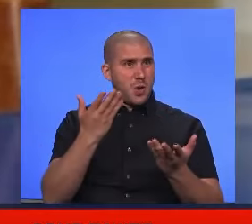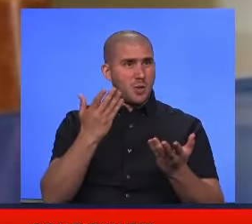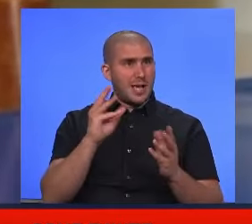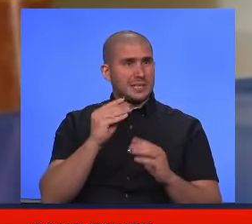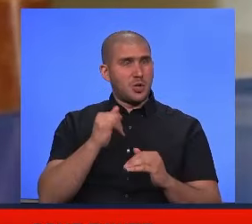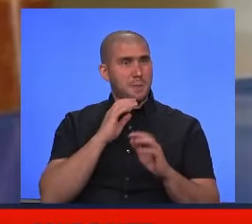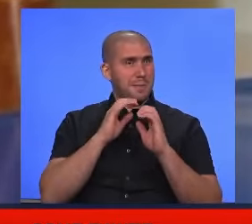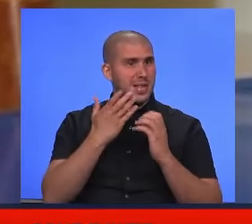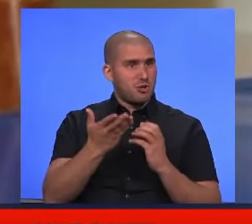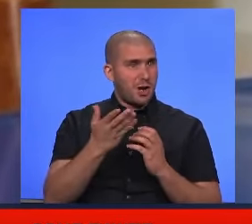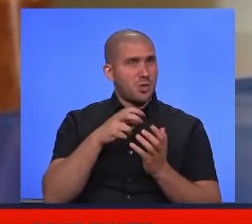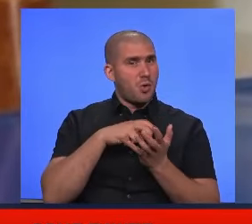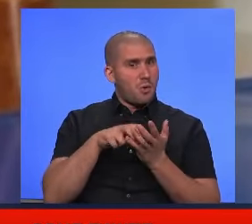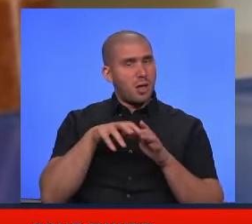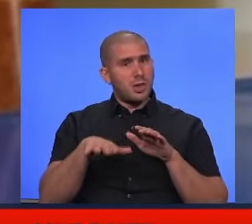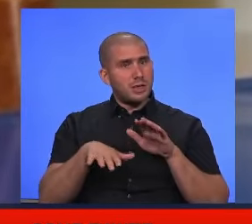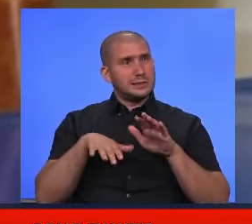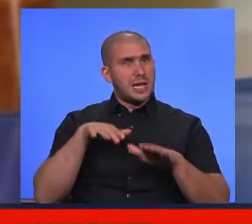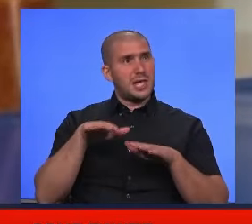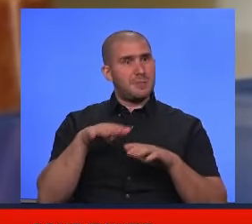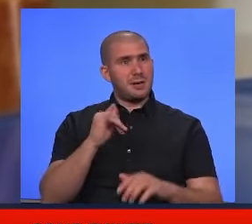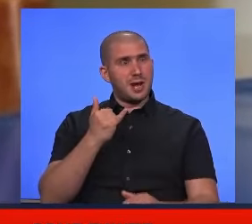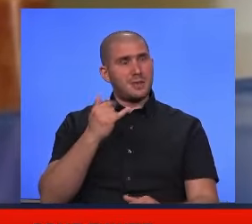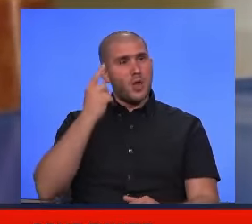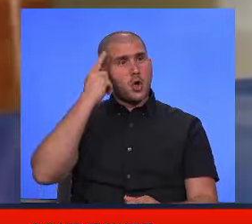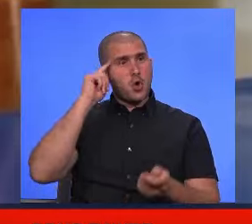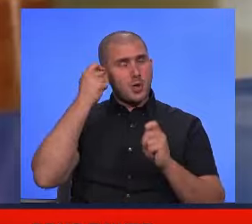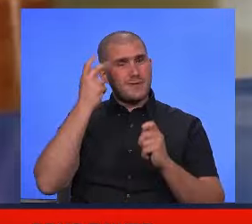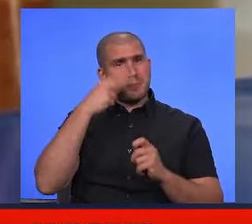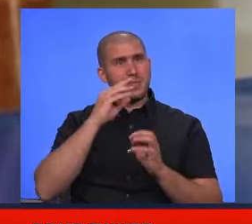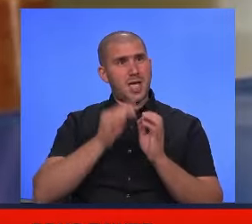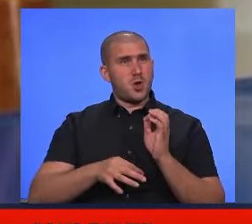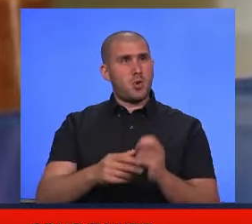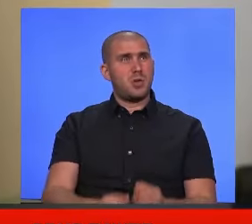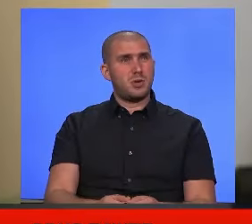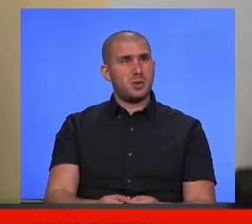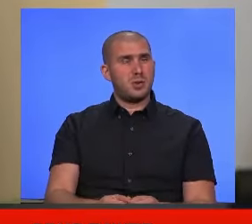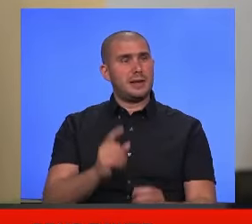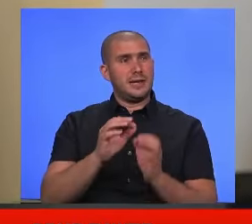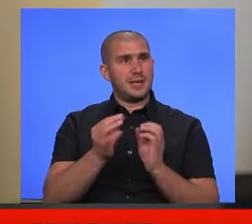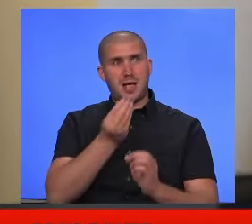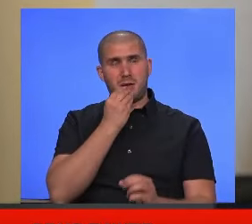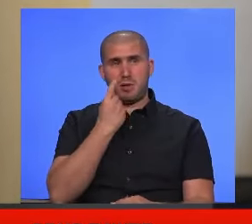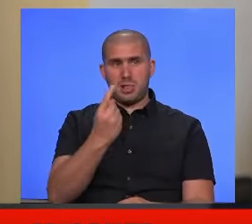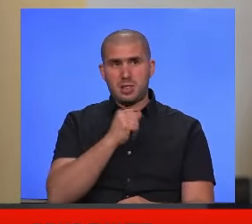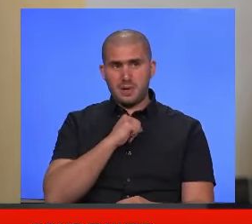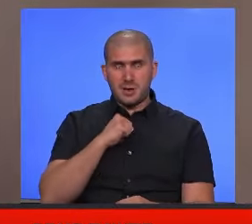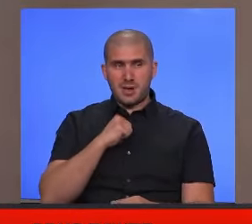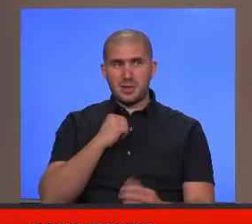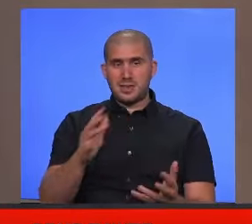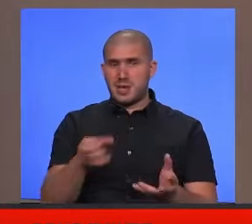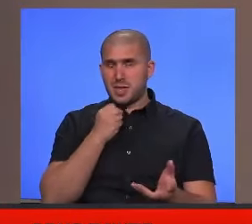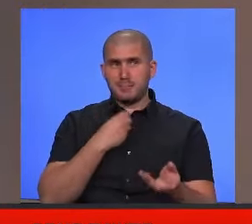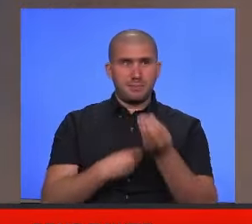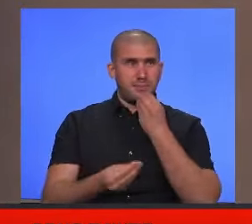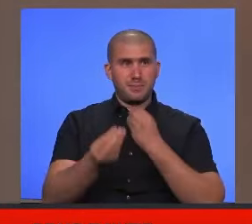היום מתקשרת, הולכת כמה צעדים, וקוגניטיבית מבינה הכל. היא התחילה לאכול בעצמה, מהידיים